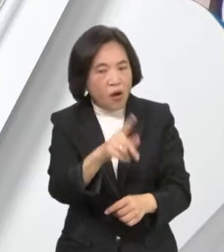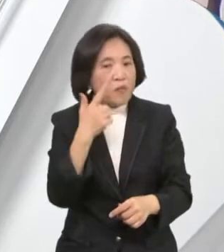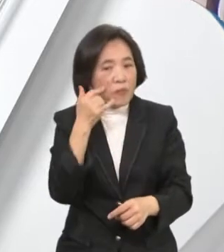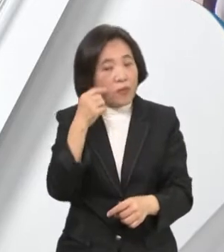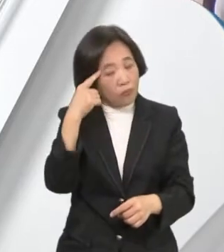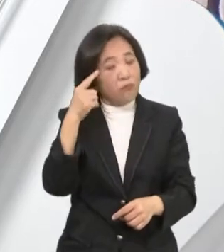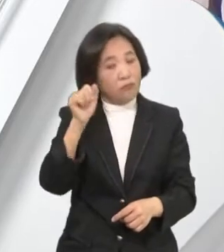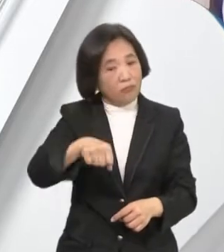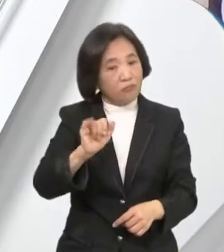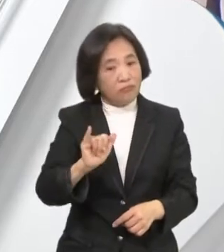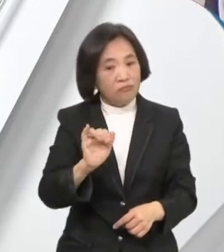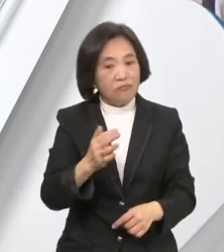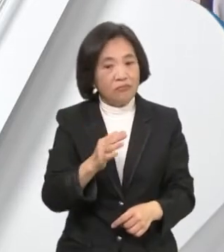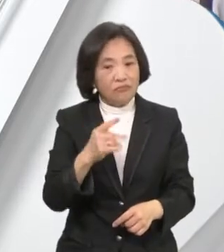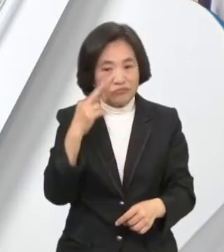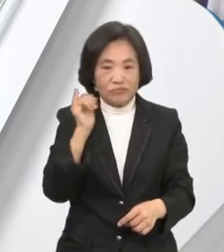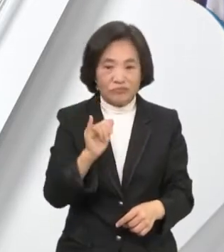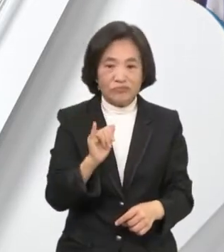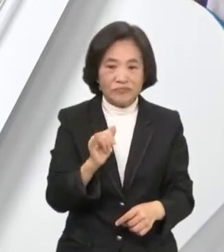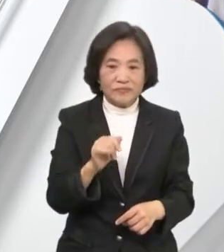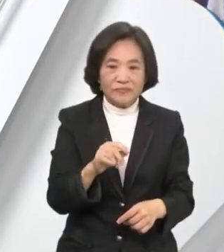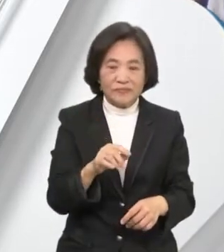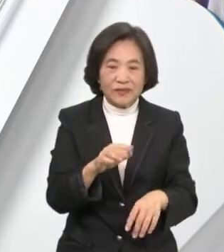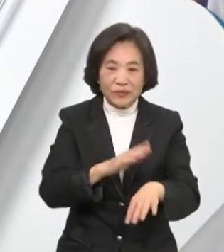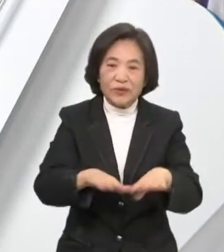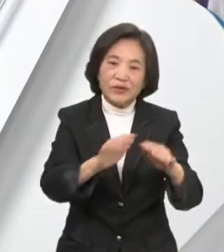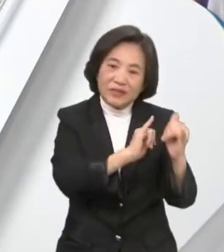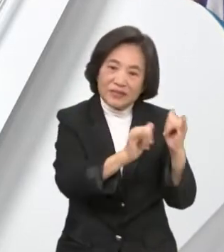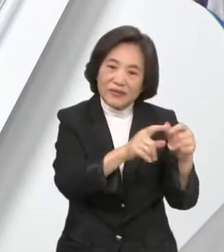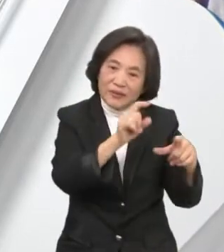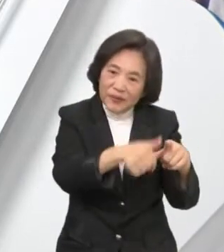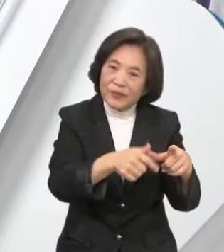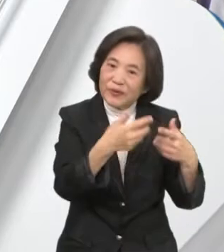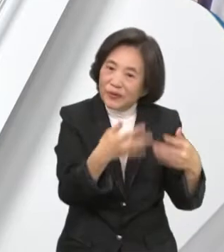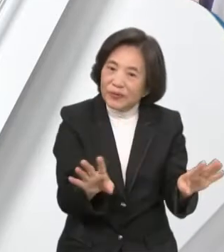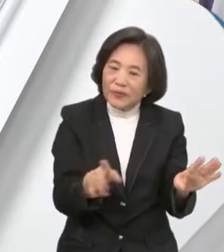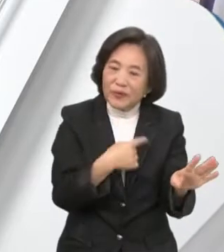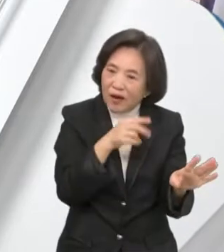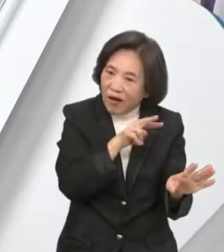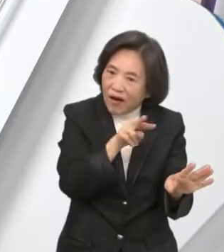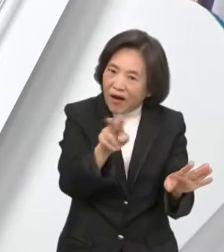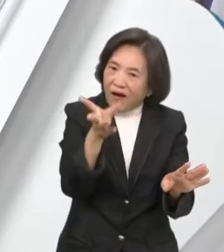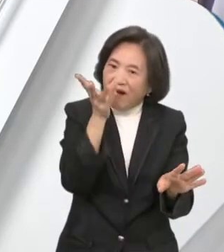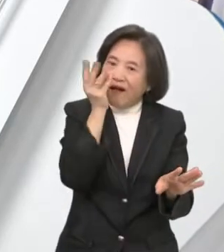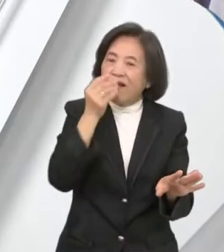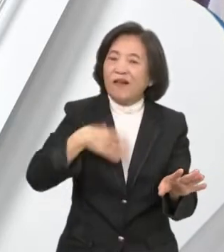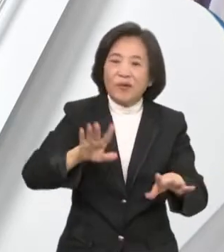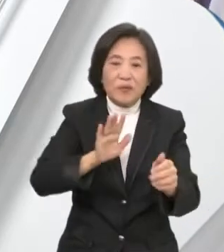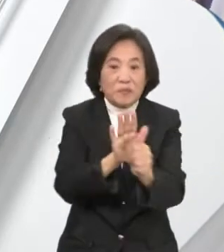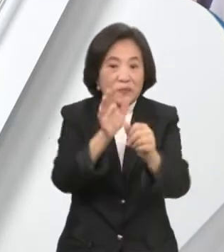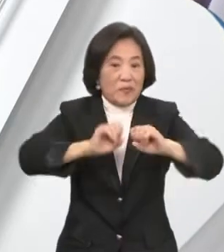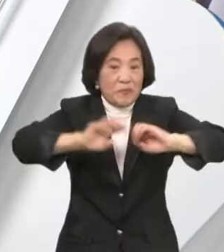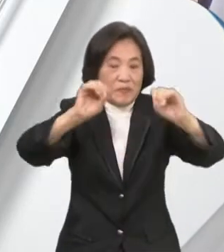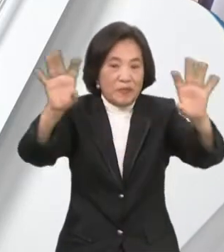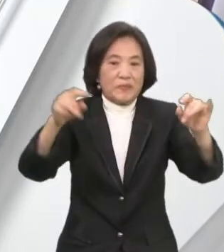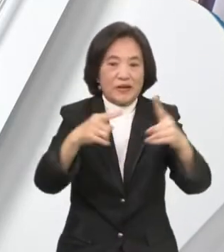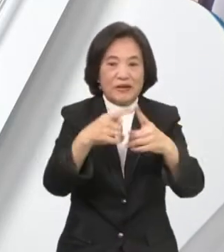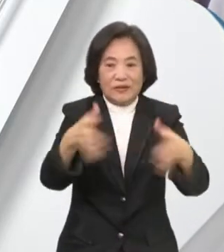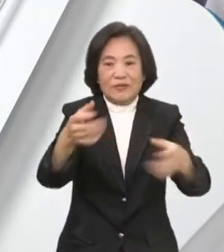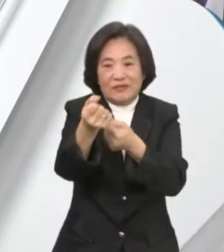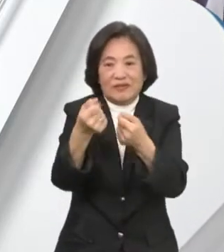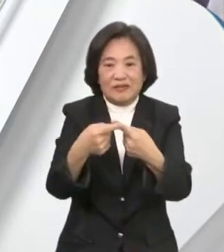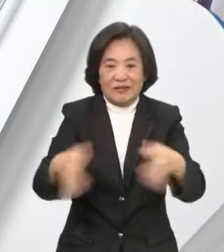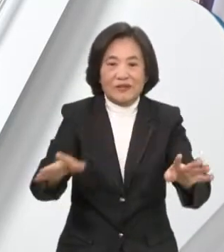认同的话，就会有一些可能社会上的公司行号来，那我们希望说推广多一点人，因为我们的海洋真